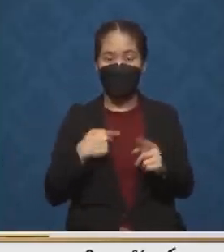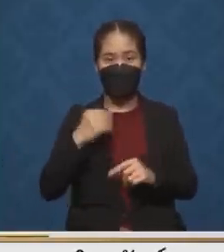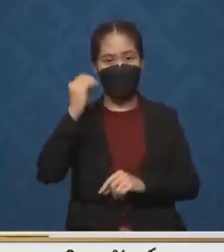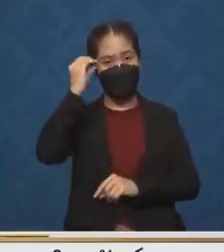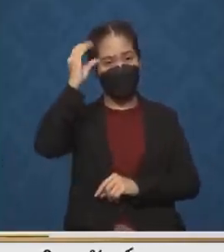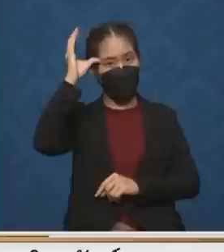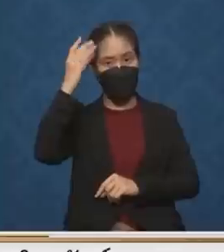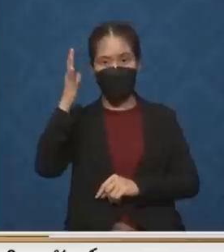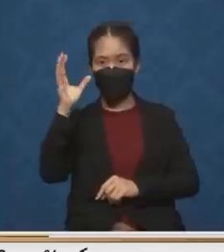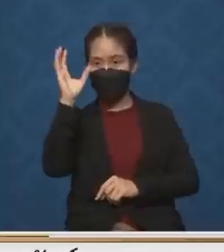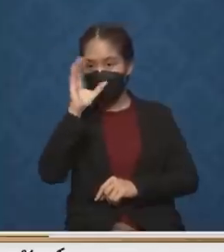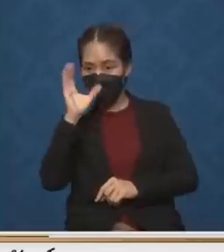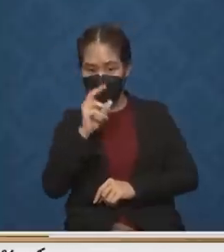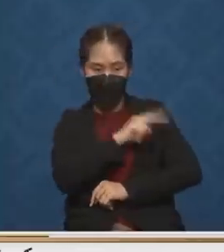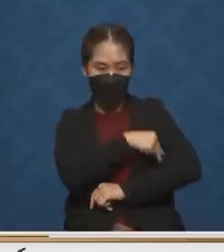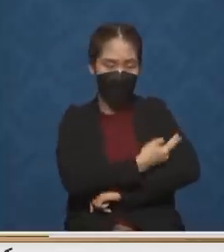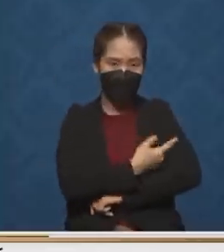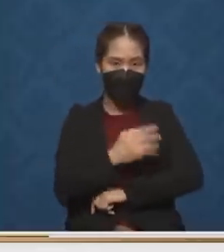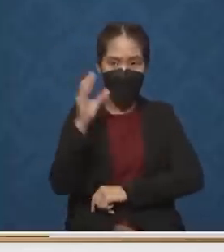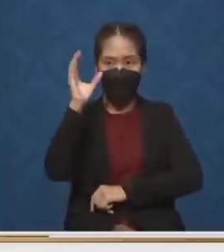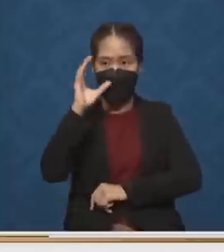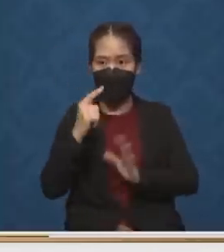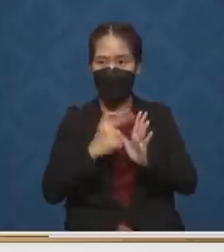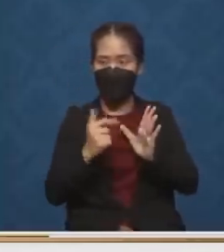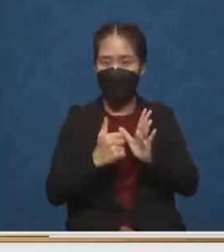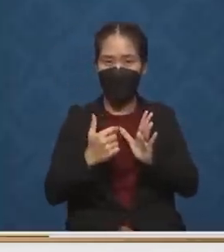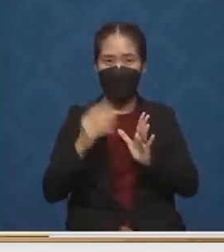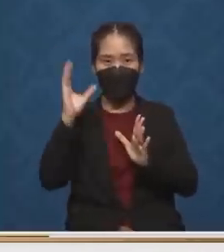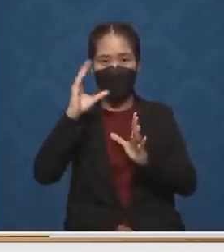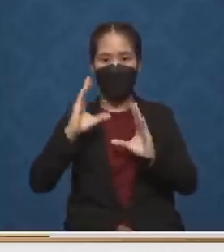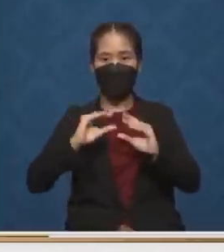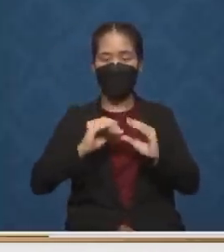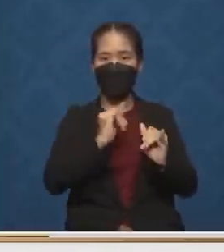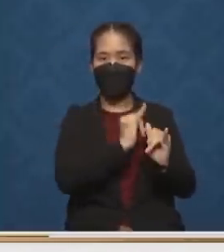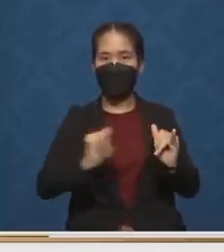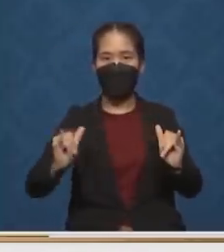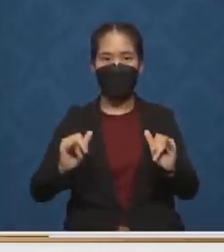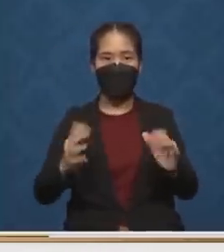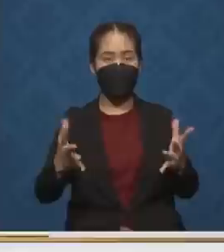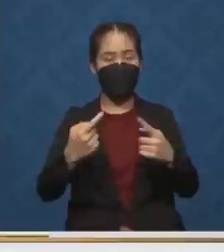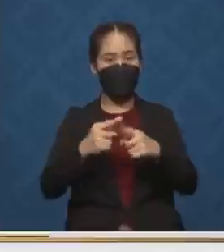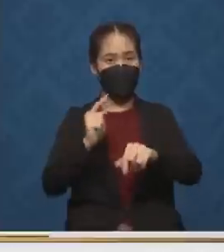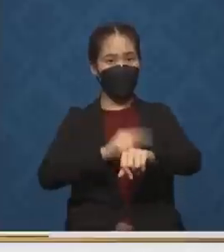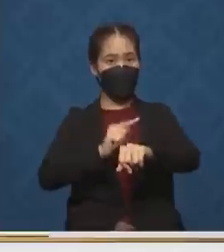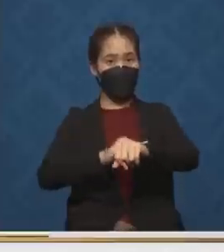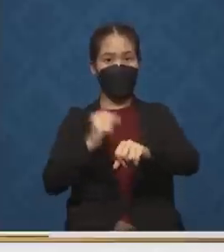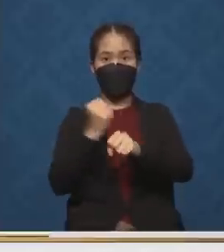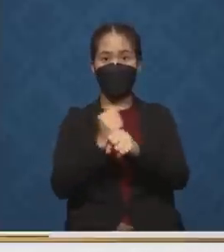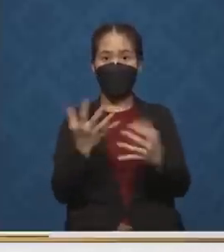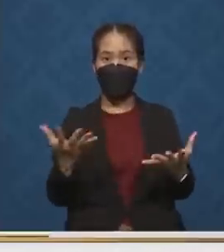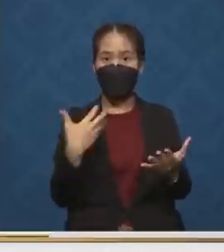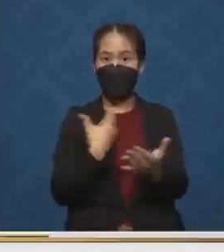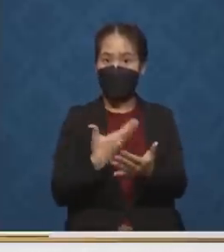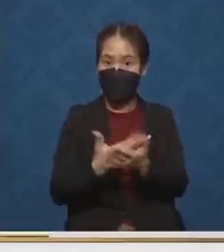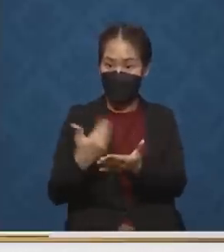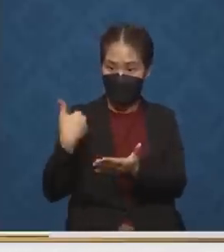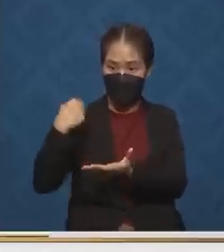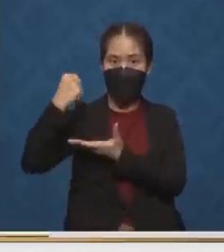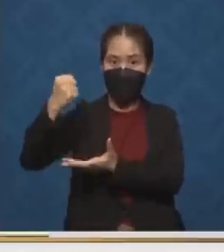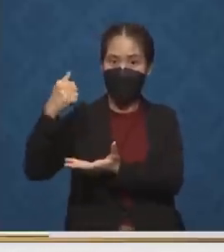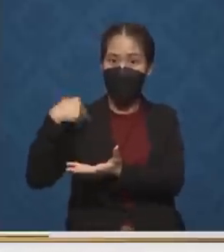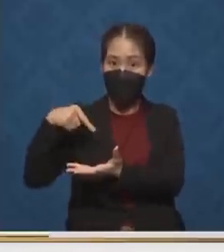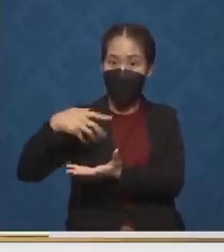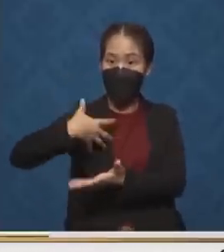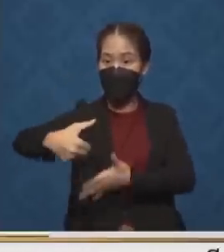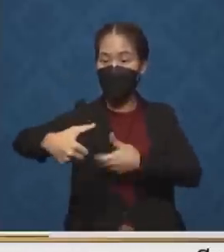หาหมอหาเตียง หายาหาวักซีนให้พน้ประชาชนแต่กลับเอาเวลาทั้งหมด สัพยากรที่มี งบประมาณของประ